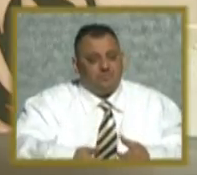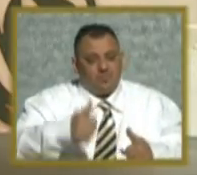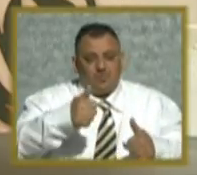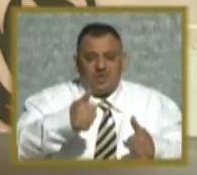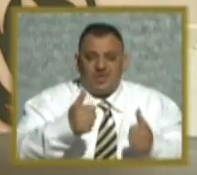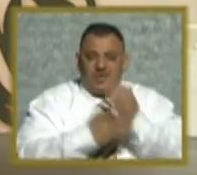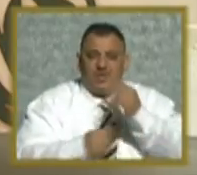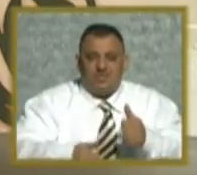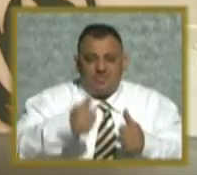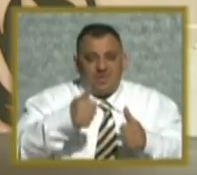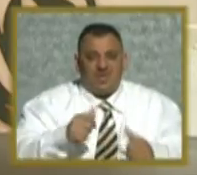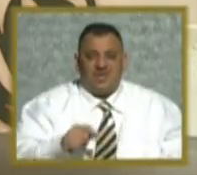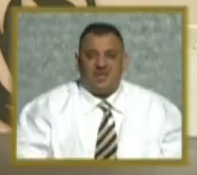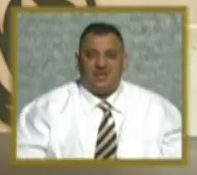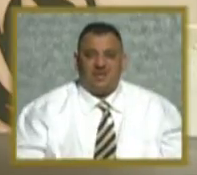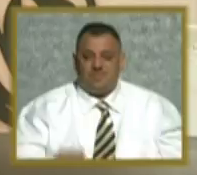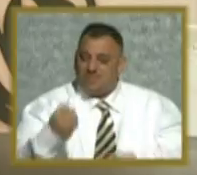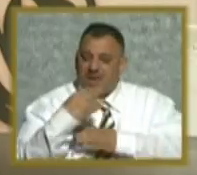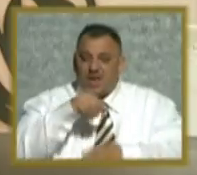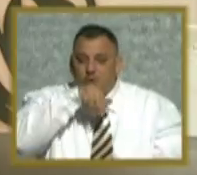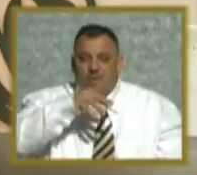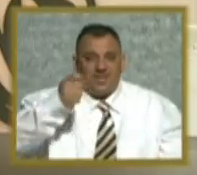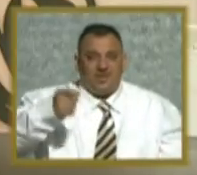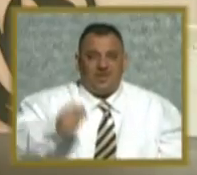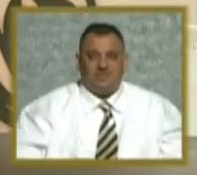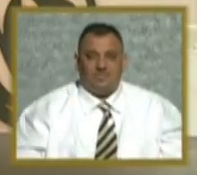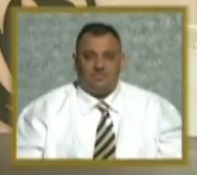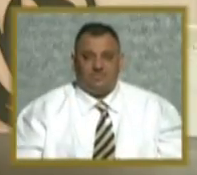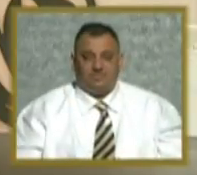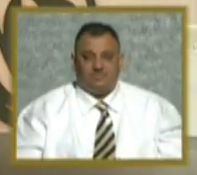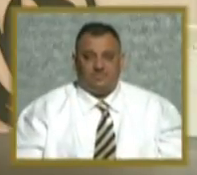بإذن الله الخارج كما أرشدنا إلى ذلك النبي عليه الصلاة والسلام.